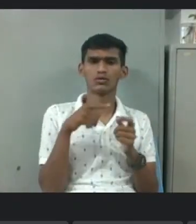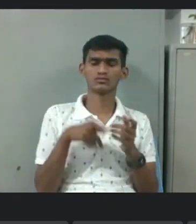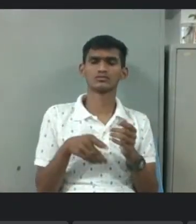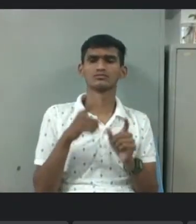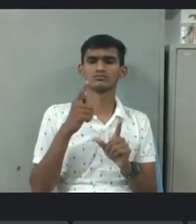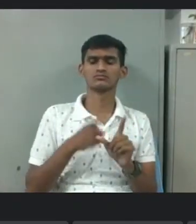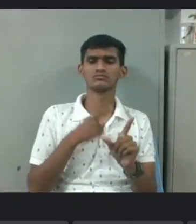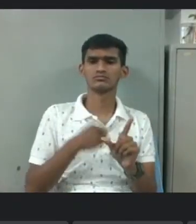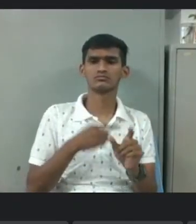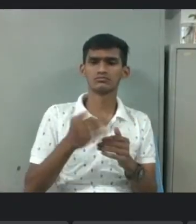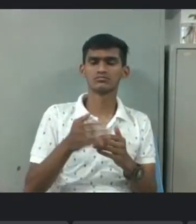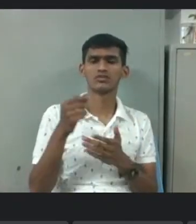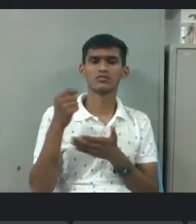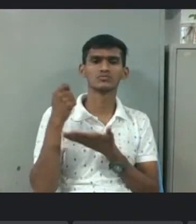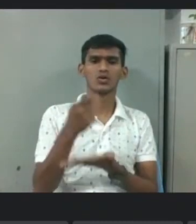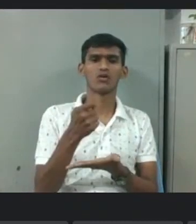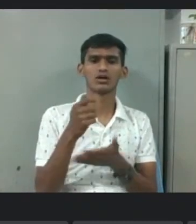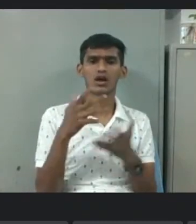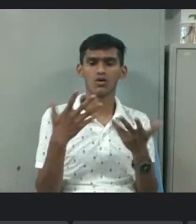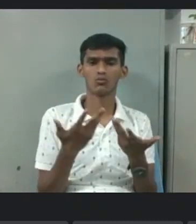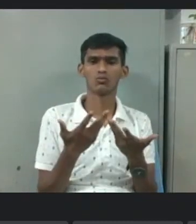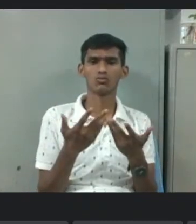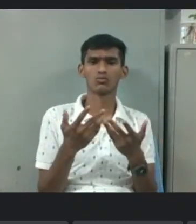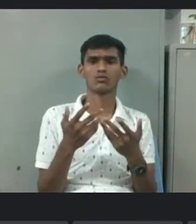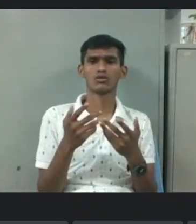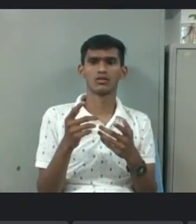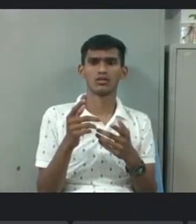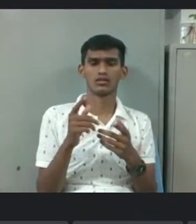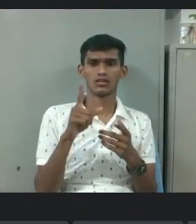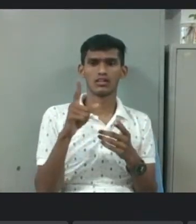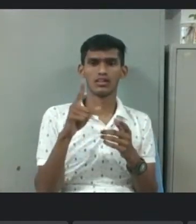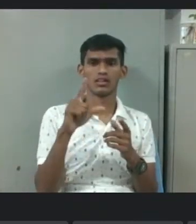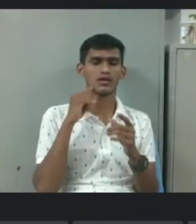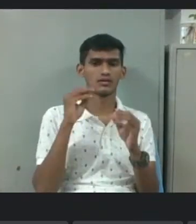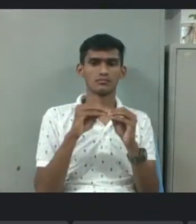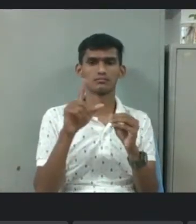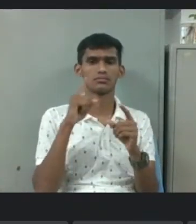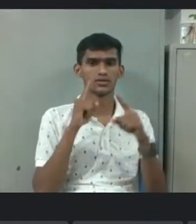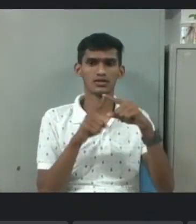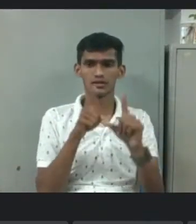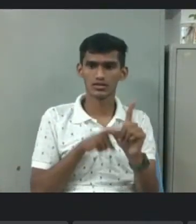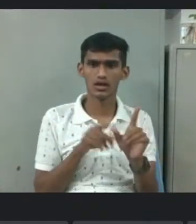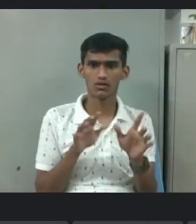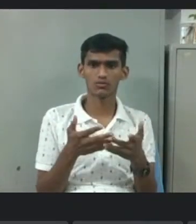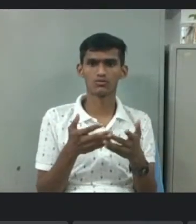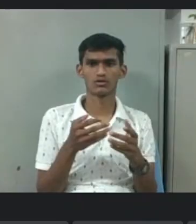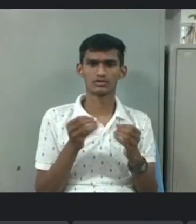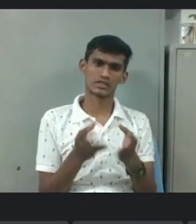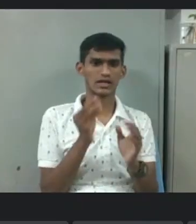പറ്റും, ഇതിന്റെ സാമ്പത്തിക ബാധ്യതകൾ എത്രത്തോളം ആയിരിക്കും. തുടങ്ങാൻ എളുപ്പമാണ്, പക്ഷെ നടത്തിക്കൊണ്ട്